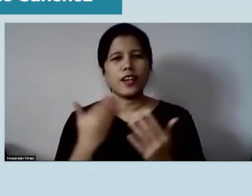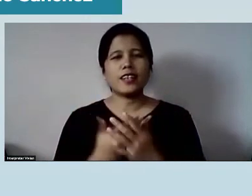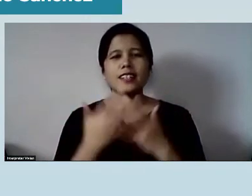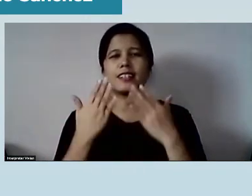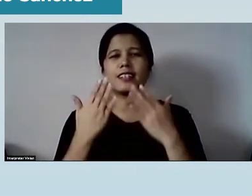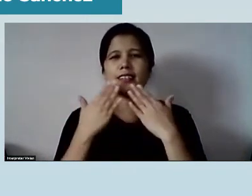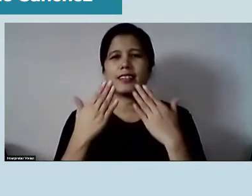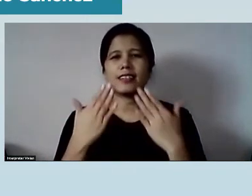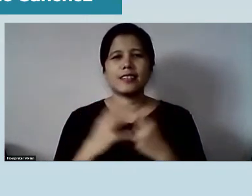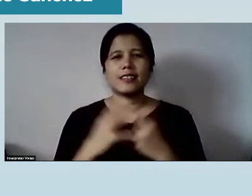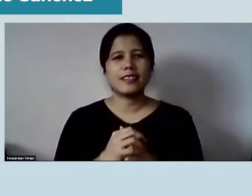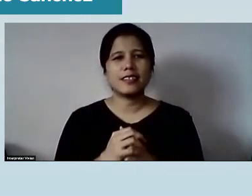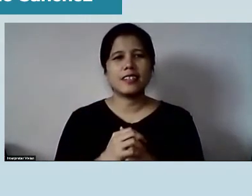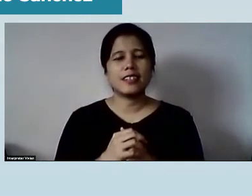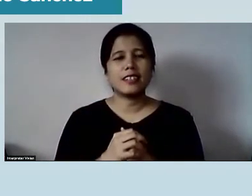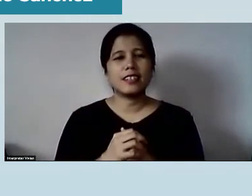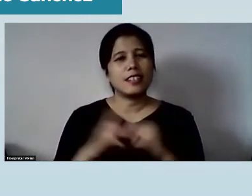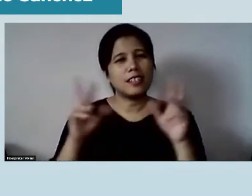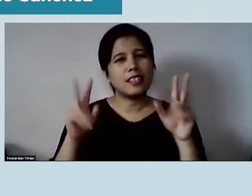and I will leave you this